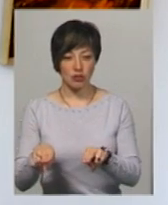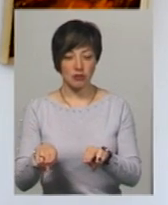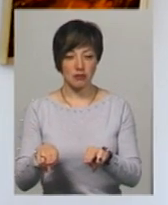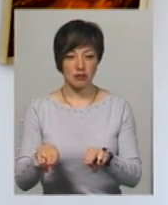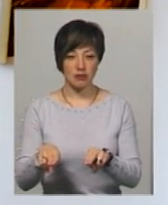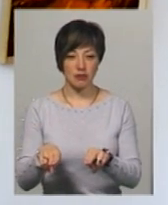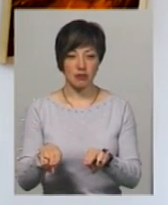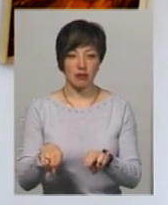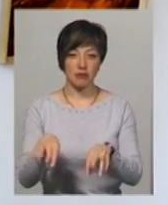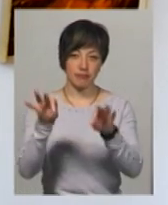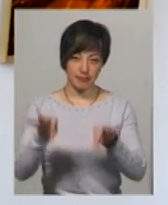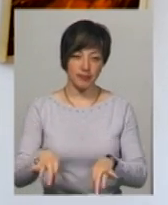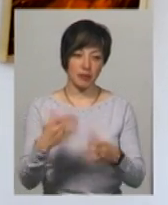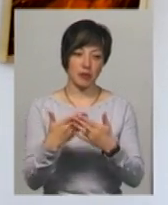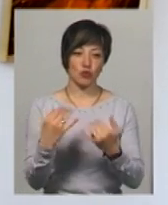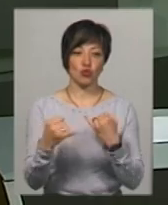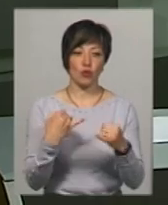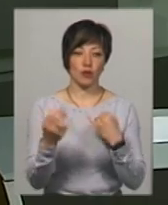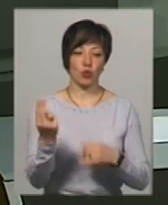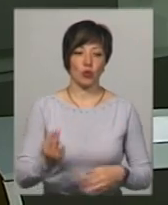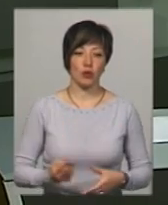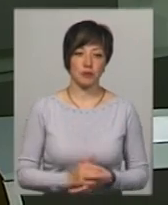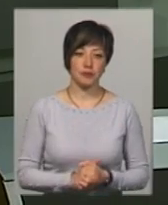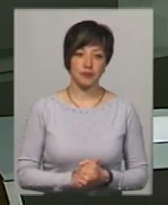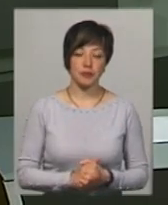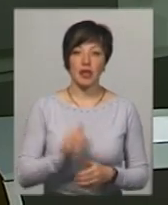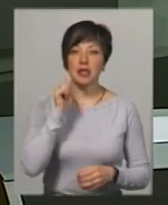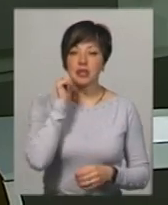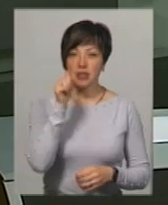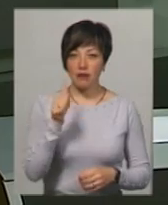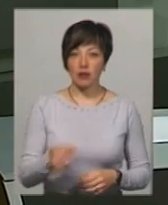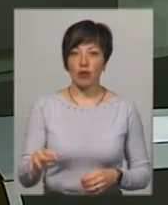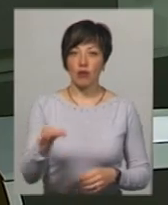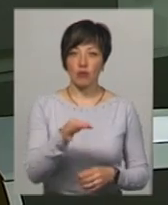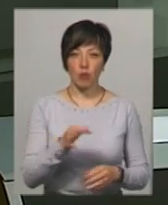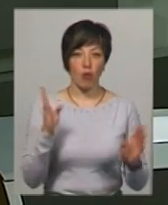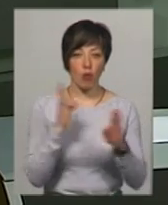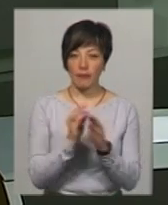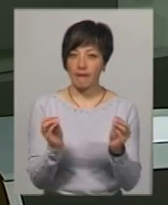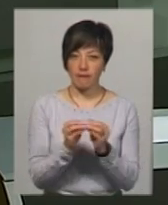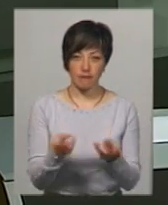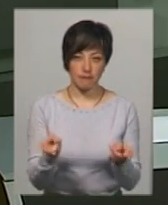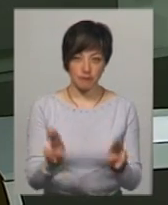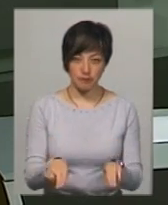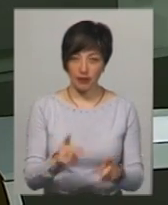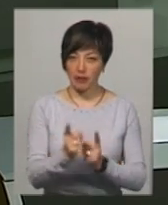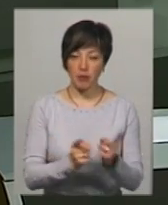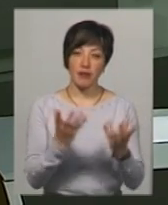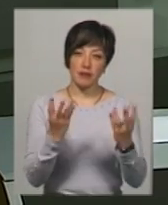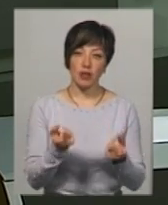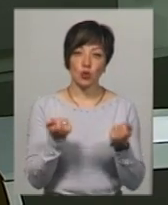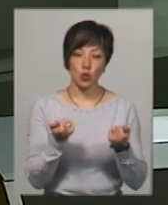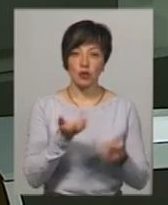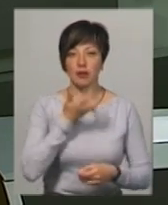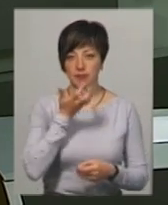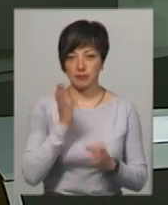полотна зафарбувався у жовтий колір. Завтра на Хмельниччині погода суттєво не зміниться, хоча вдень дещо